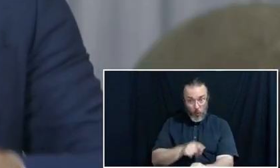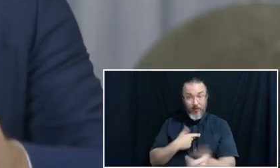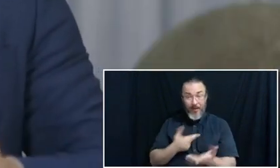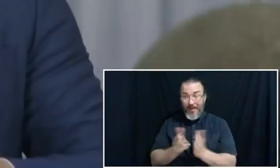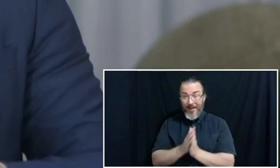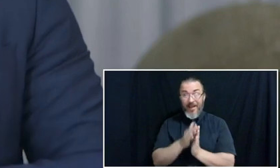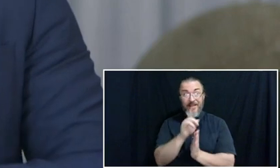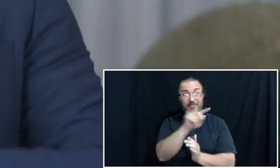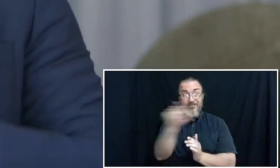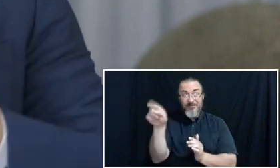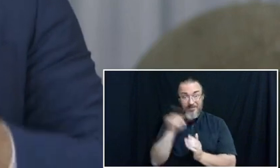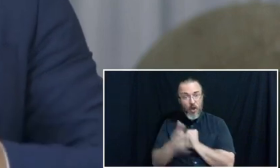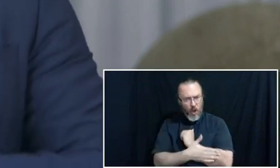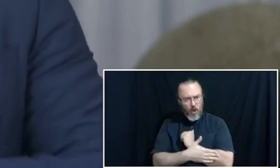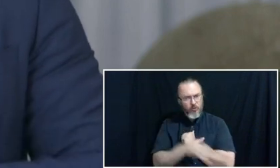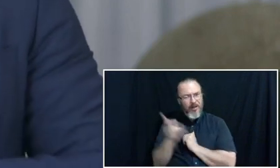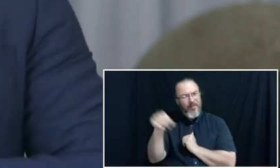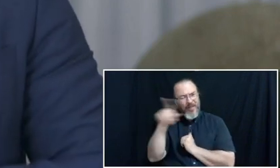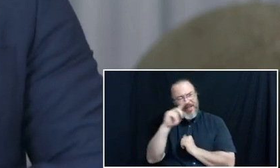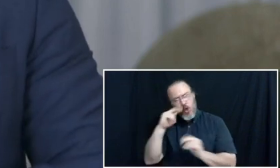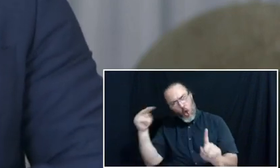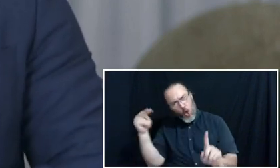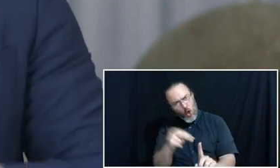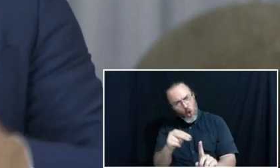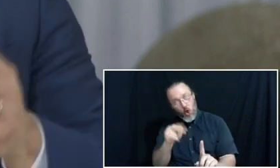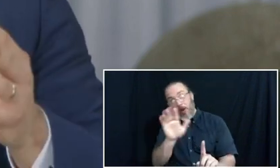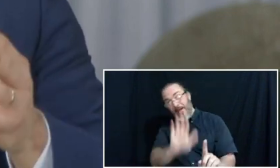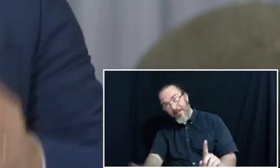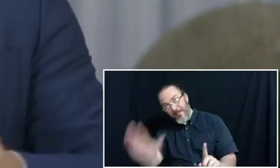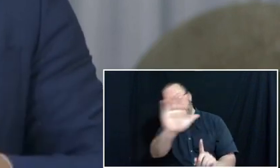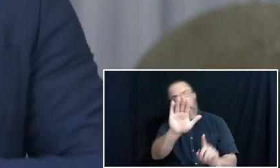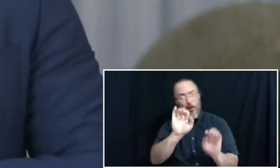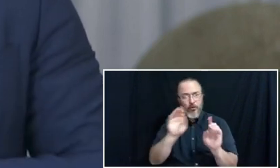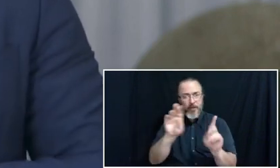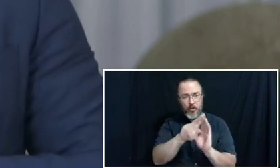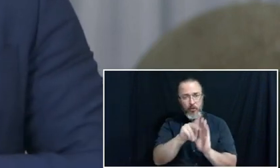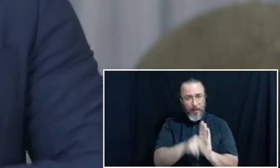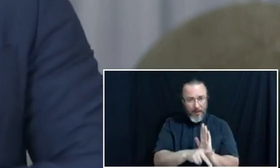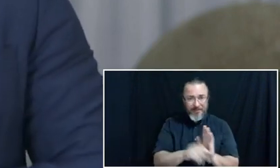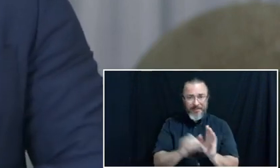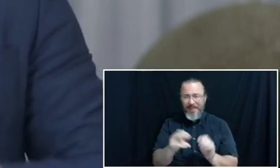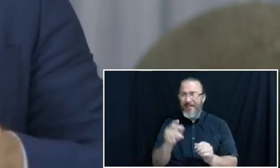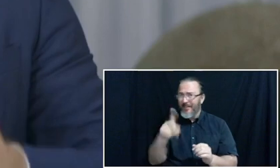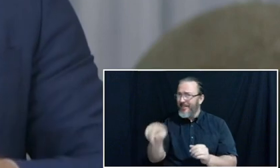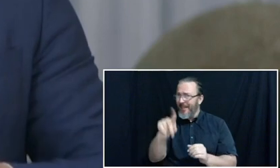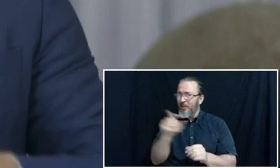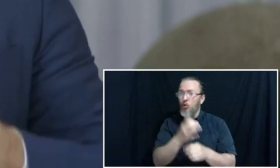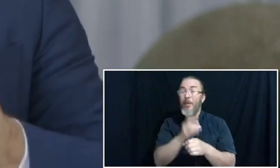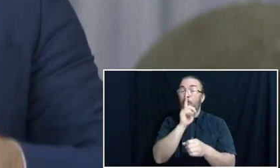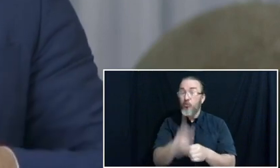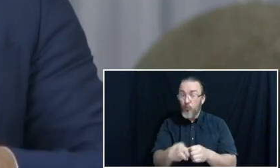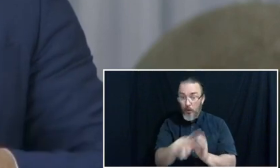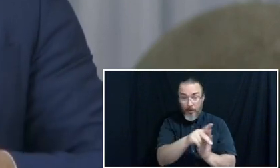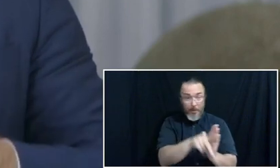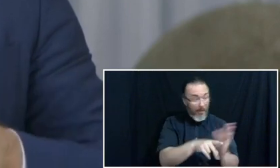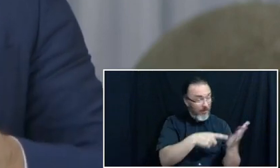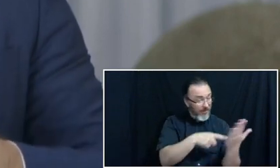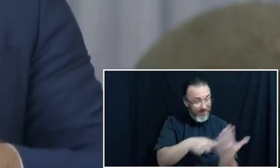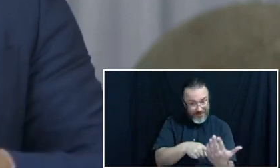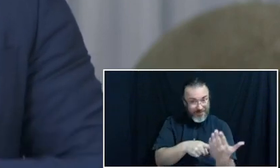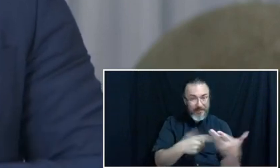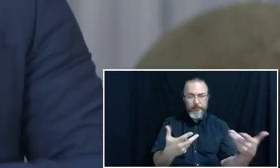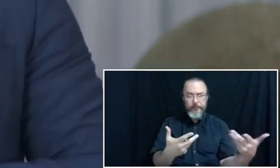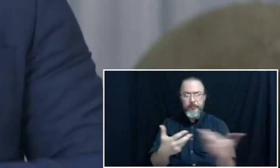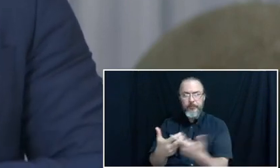seul groupe à la fois. Après tout, comme ce rapport GEM le déclare, tous, cela signifie tous sans exception. Et nous, au Costa